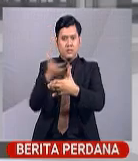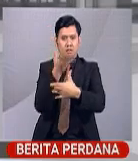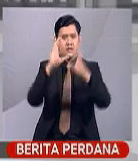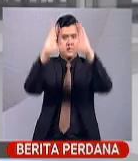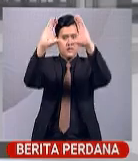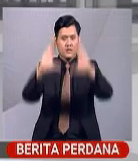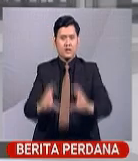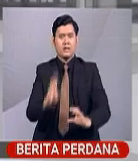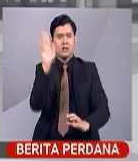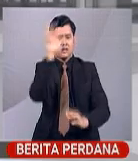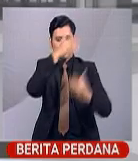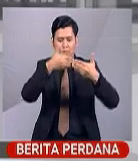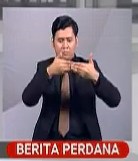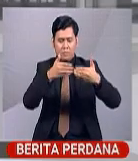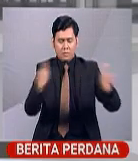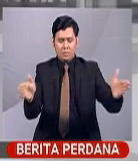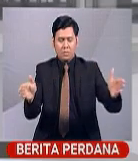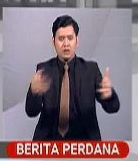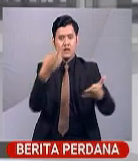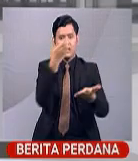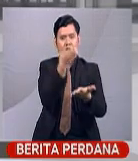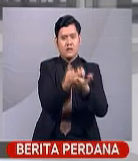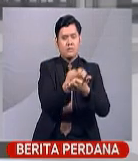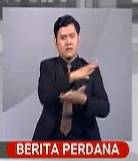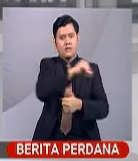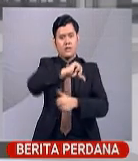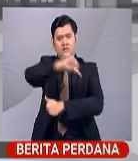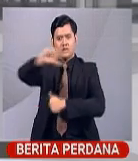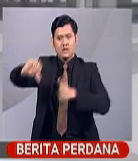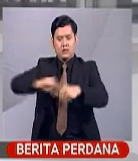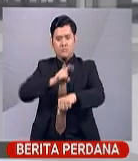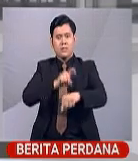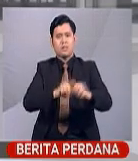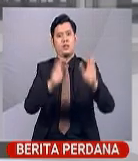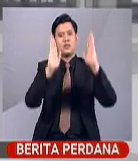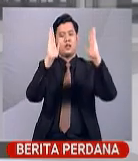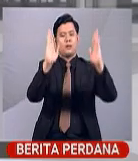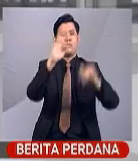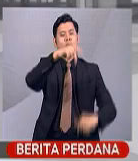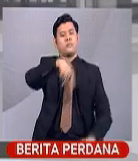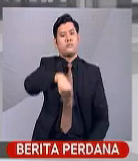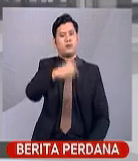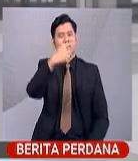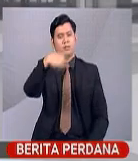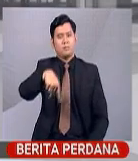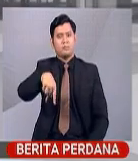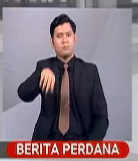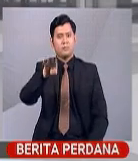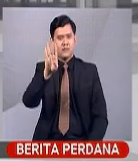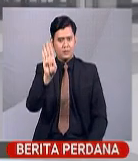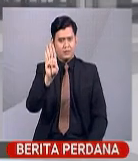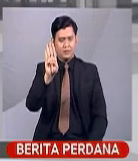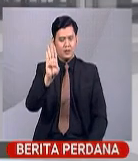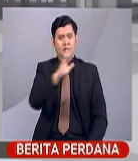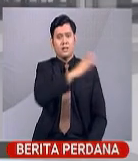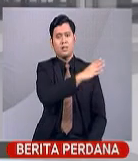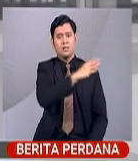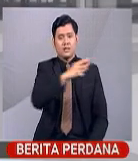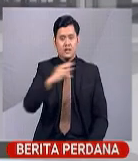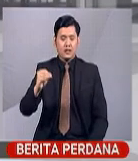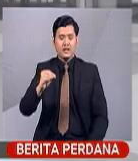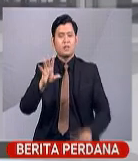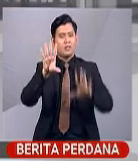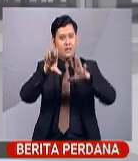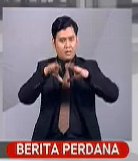kerajaan membuka lebih banyak sektor ekonomi dan sosial sepanjang tempo printakol dan pergerakan dicoret ikptb dan beliau